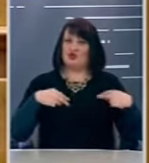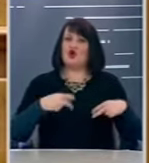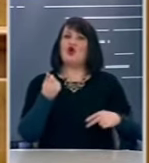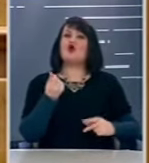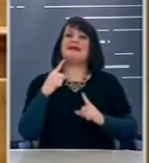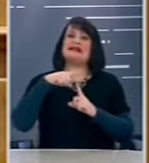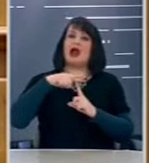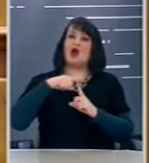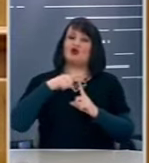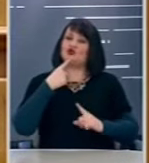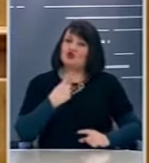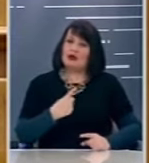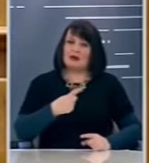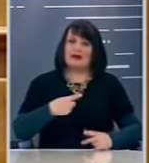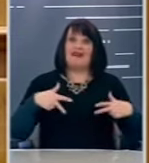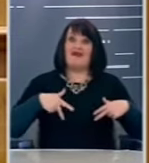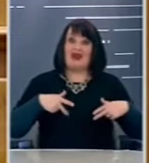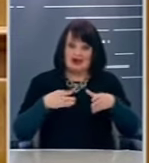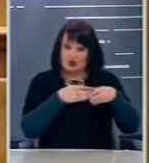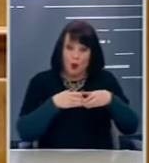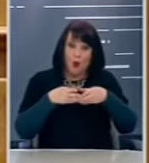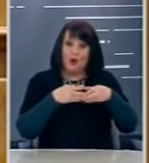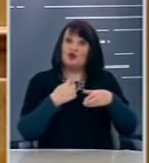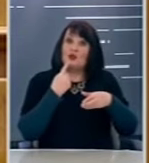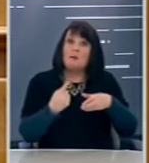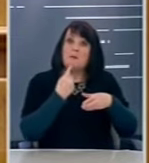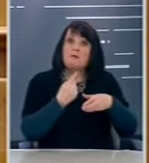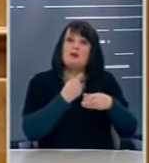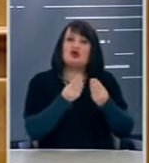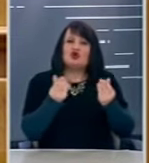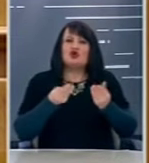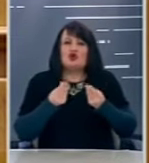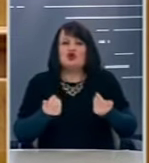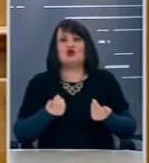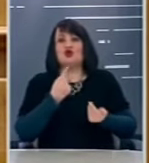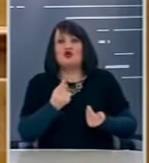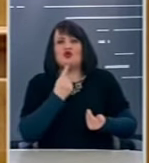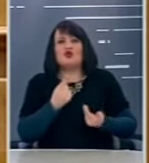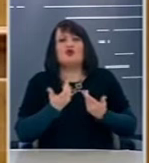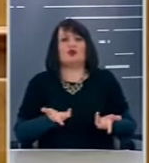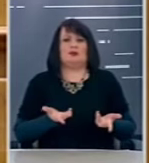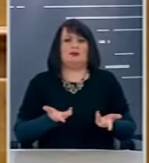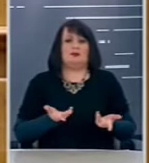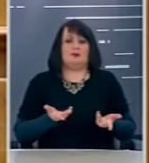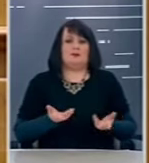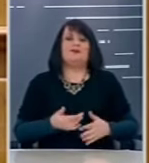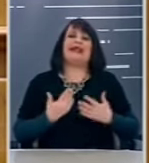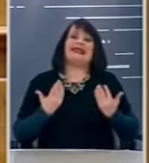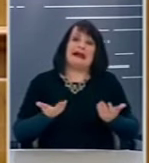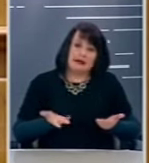Οικονομικών και όλη η κυβέρνηση με όλους τους τρόπους, σε όλους τους τόνους, ότι